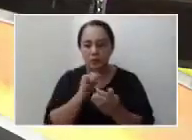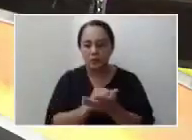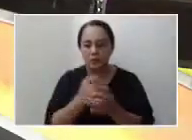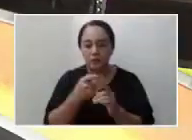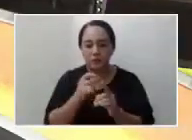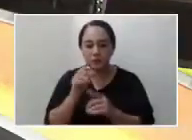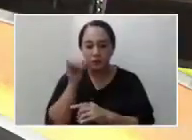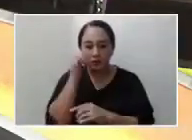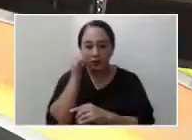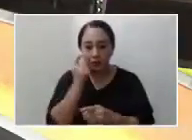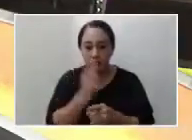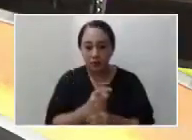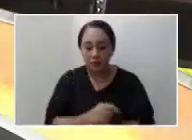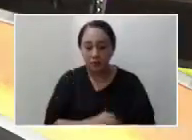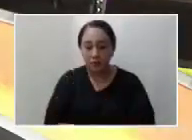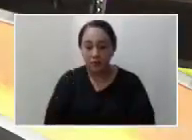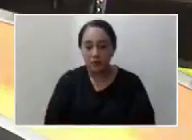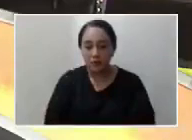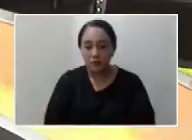nito ngayong pinapakitang